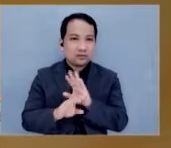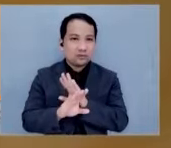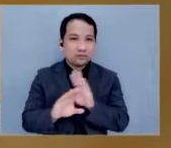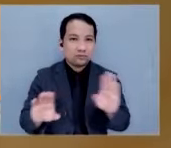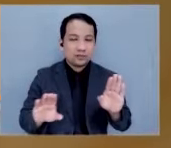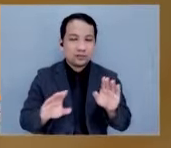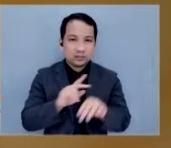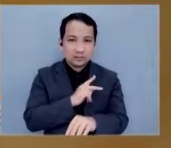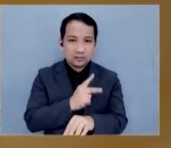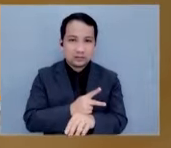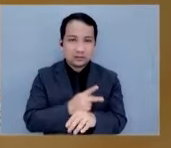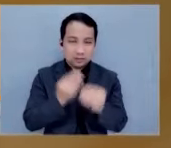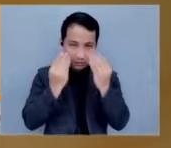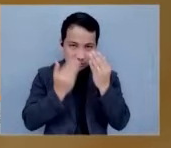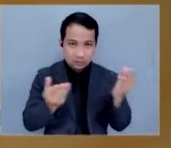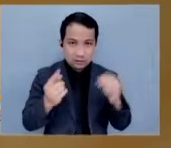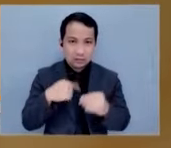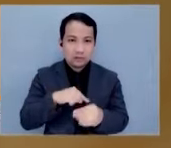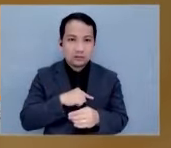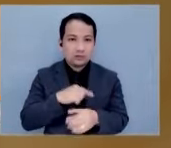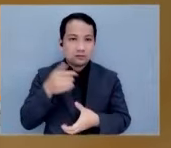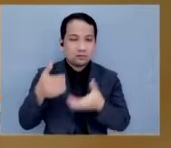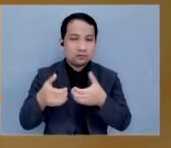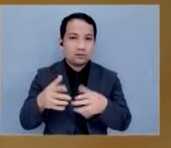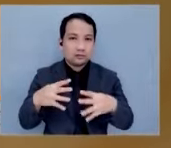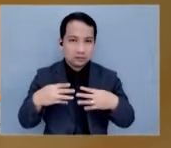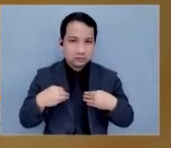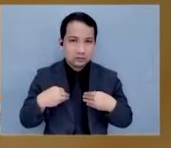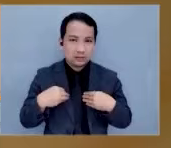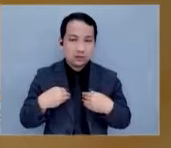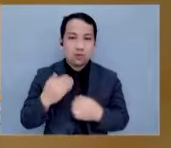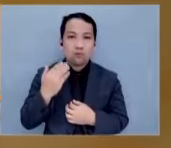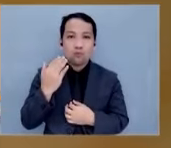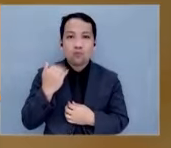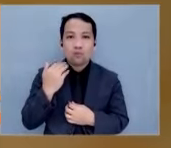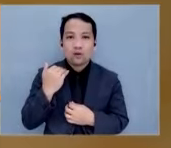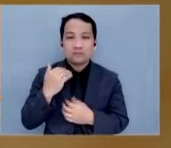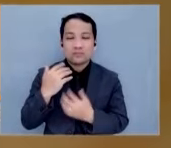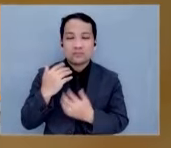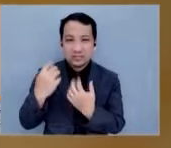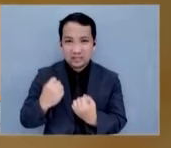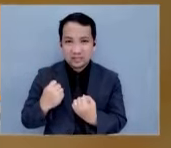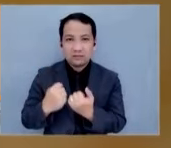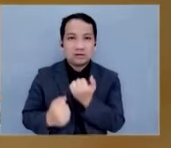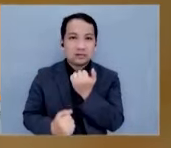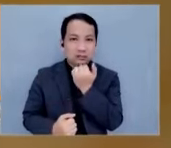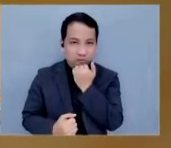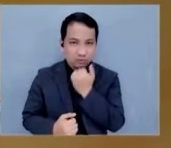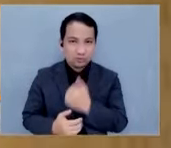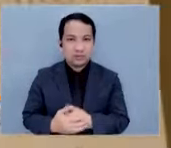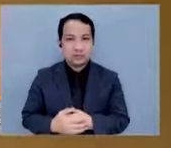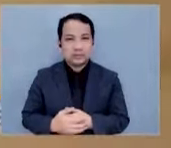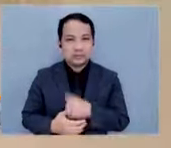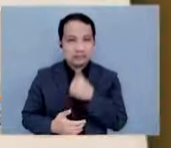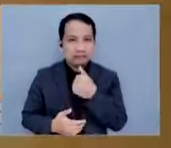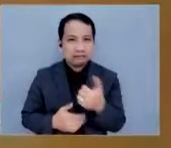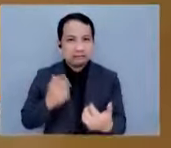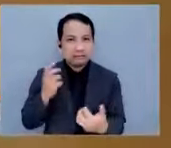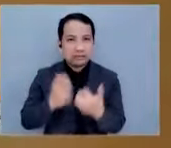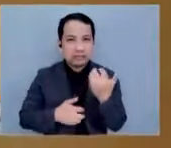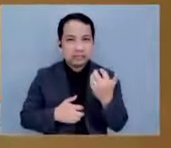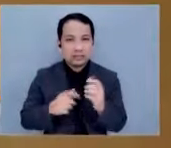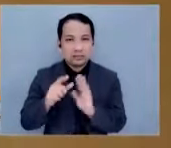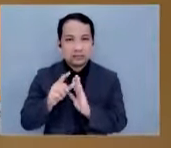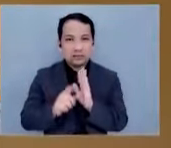o jurisdiction ang korte na tanggapin ang kaso dahil ang pagkakaaresto sa kanila ay hindi na ayon sa batas. Hindi raw maituturing